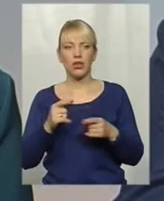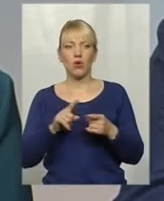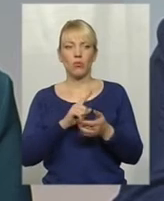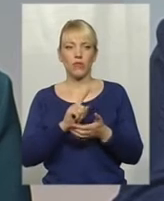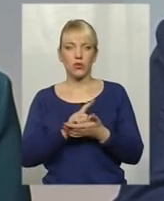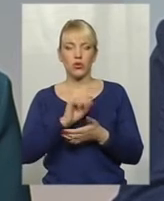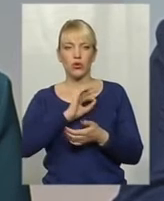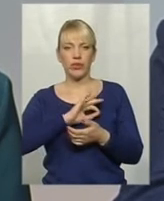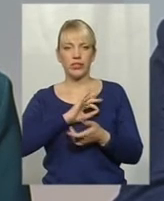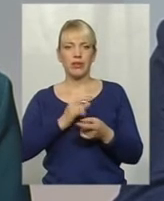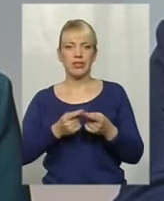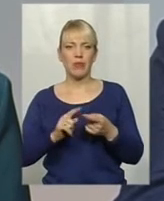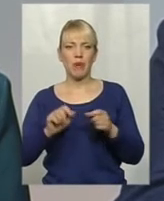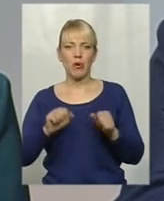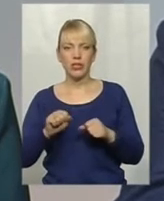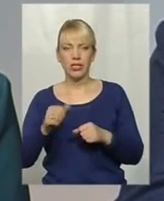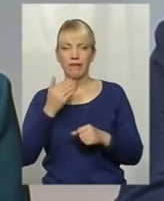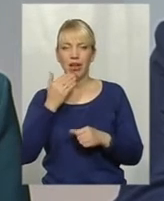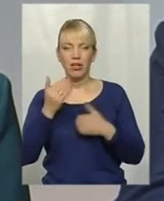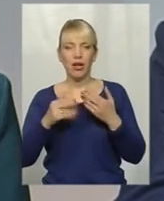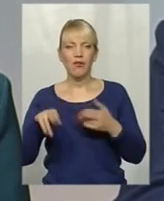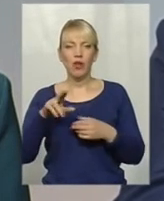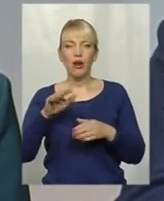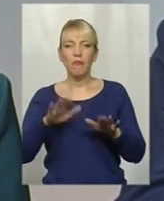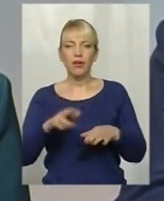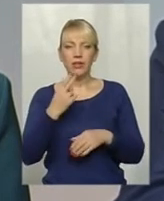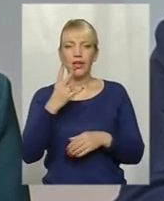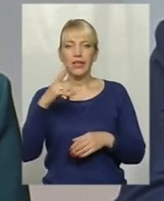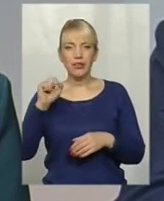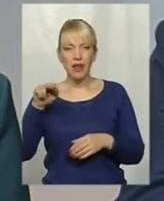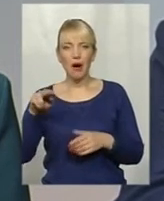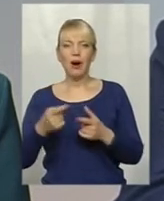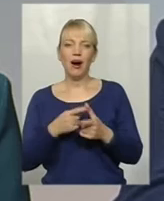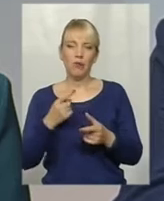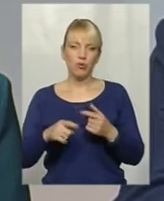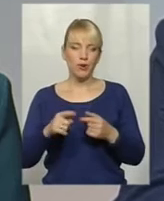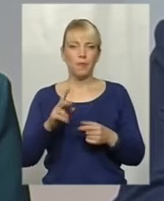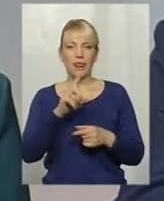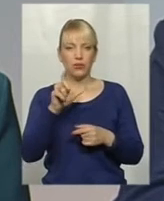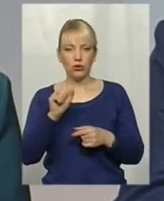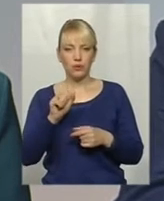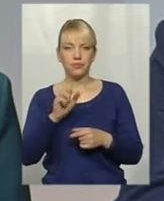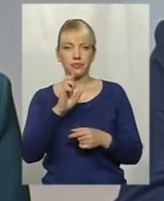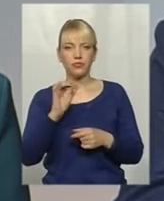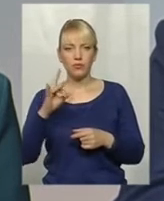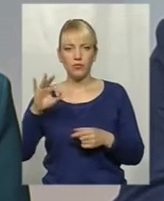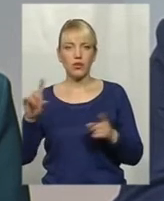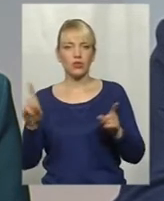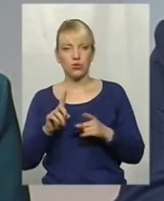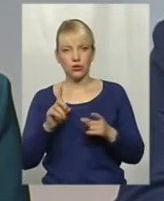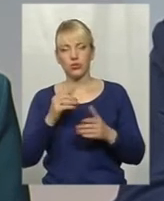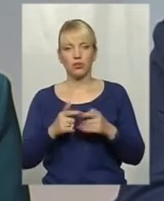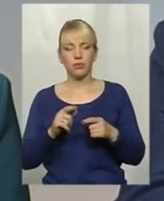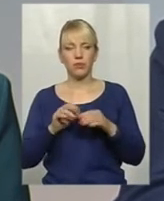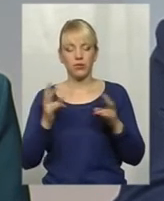скористуватися цими можливостями, звертатися або до місцевих ЦНАПів, або до місцевих центрів правової допомоги, коли вам потрібно